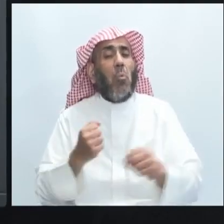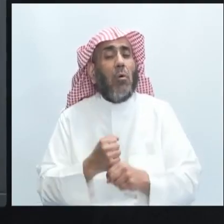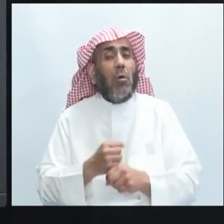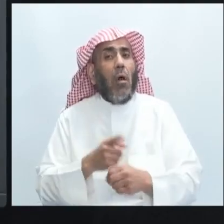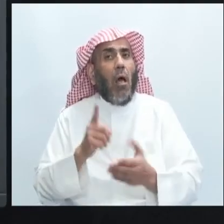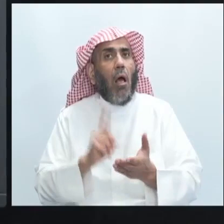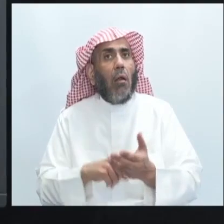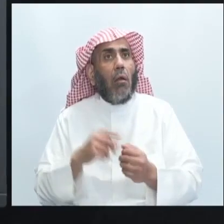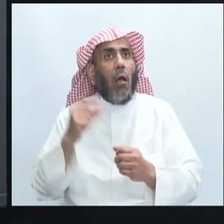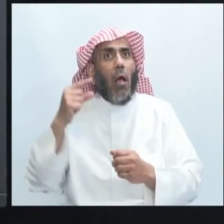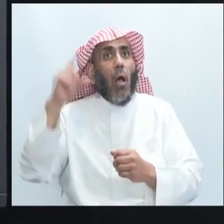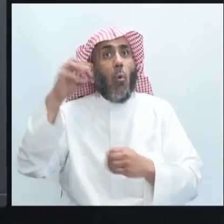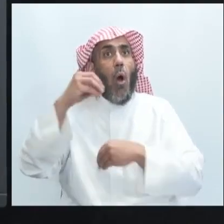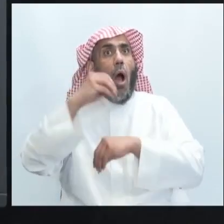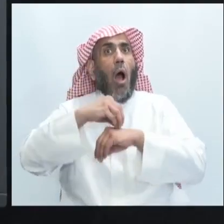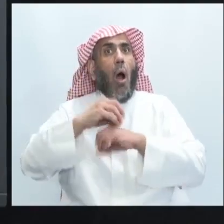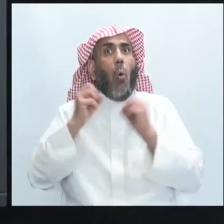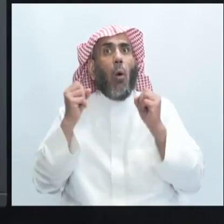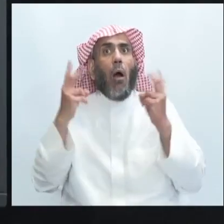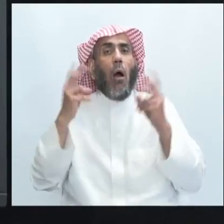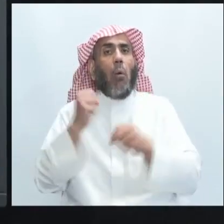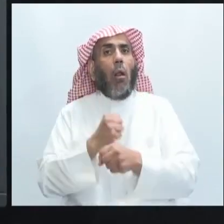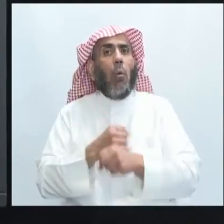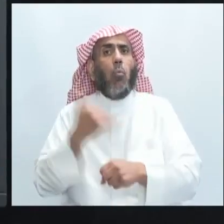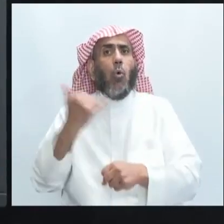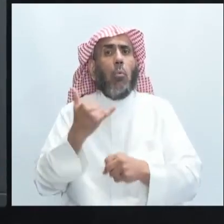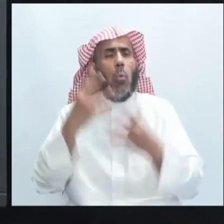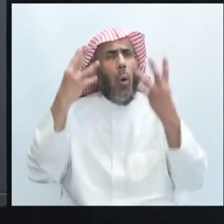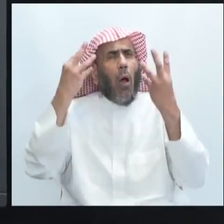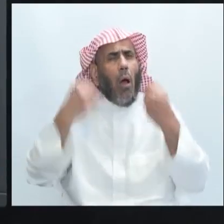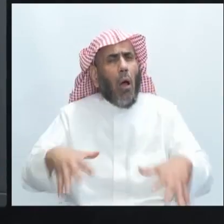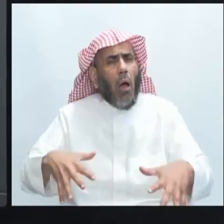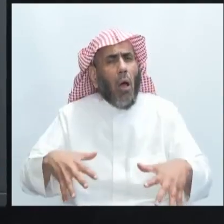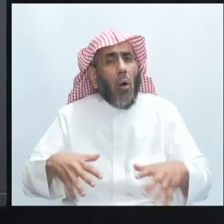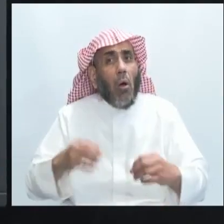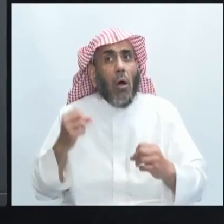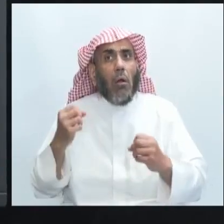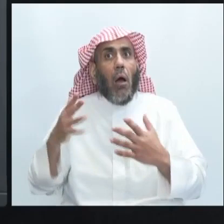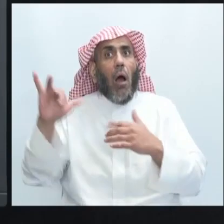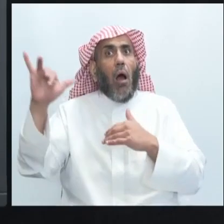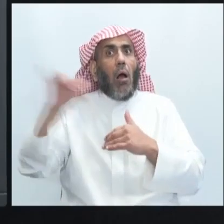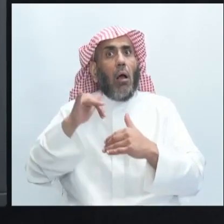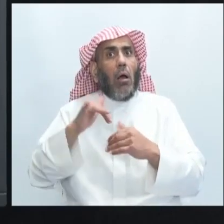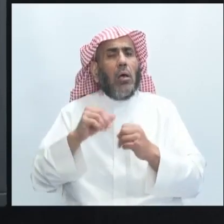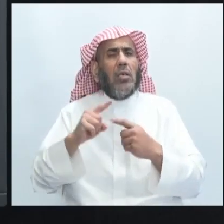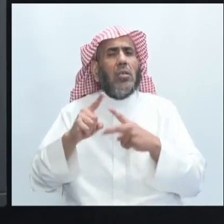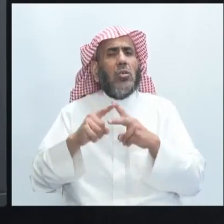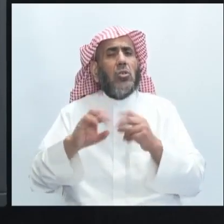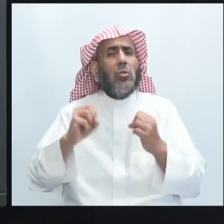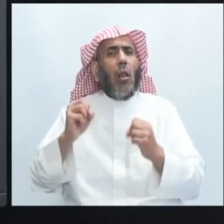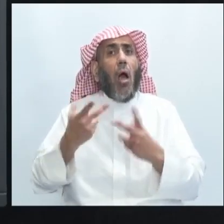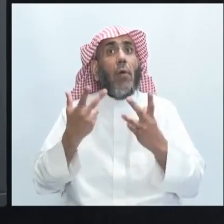ان نتذكر عملا مهما قد نسيناه وهو ما يسمى بالاسترجاع التلقائي اي